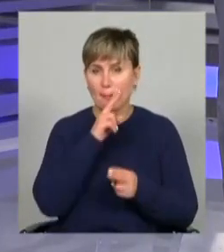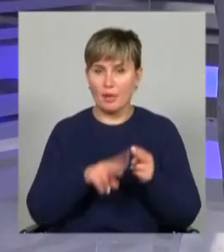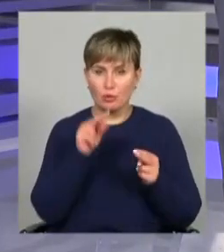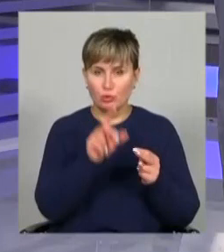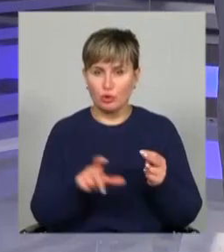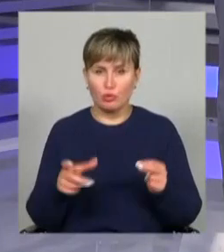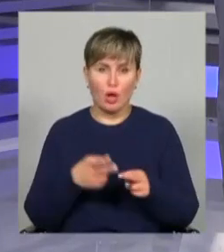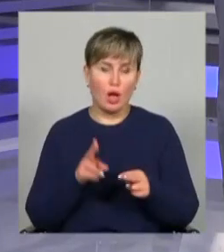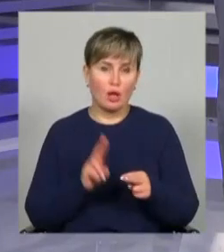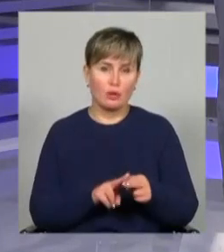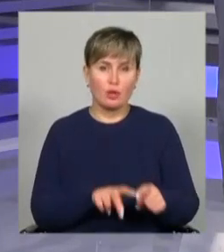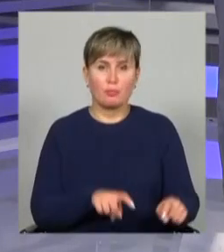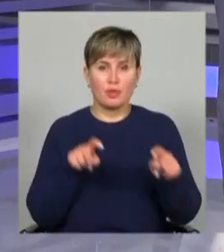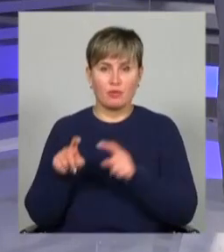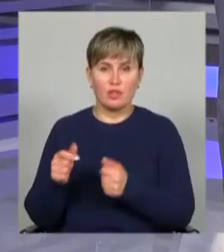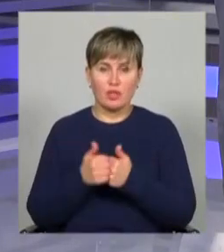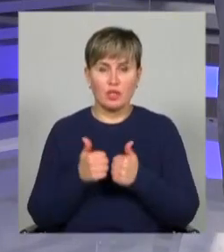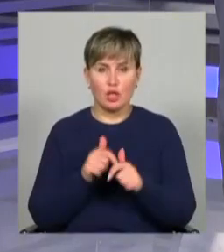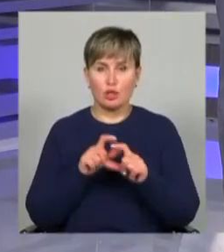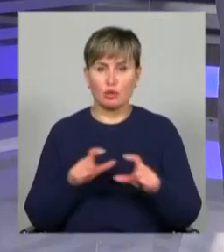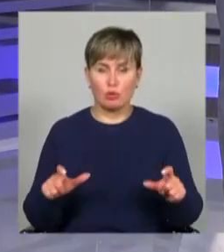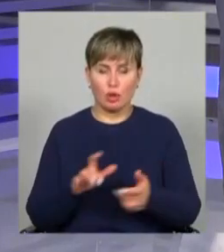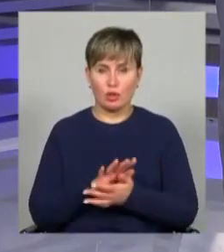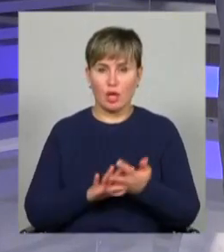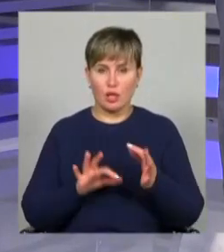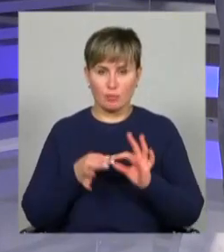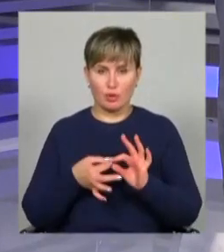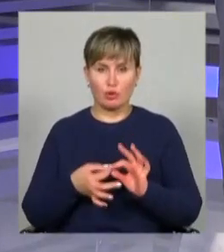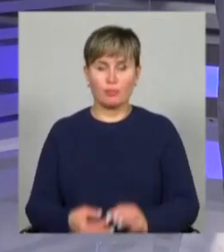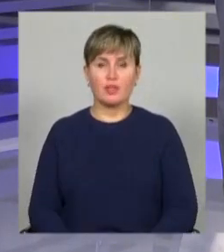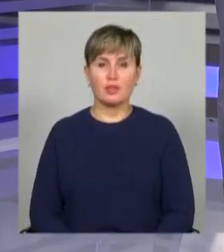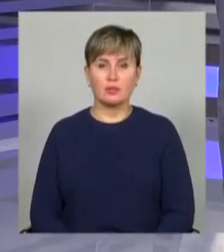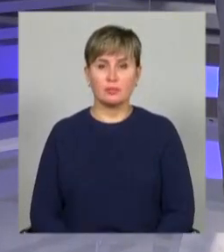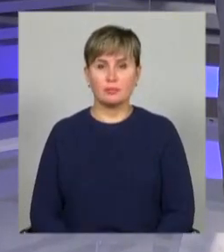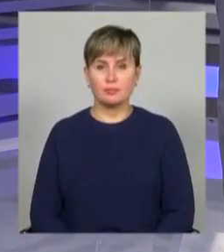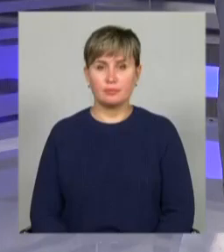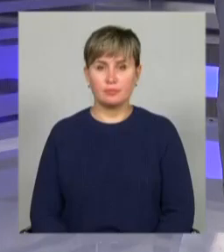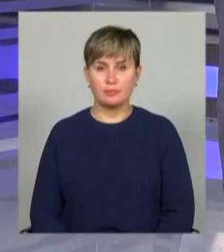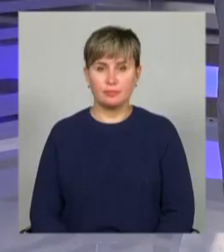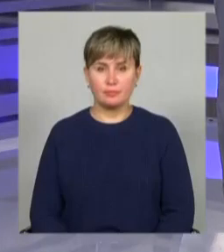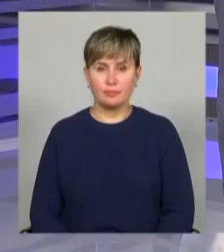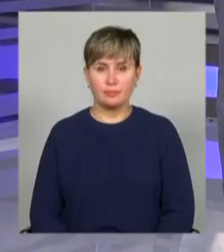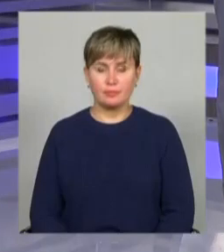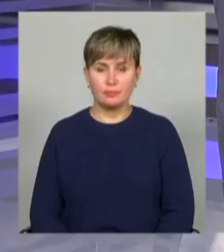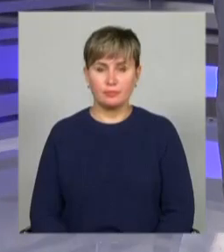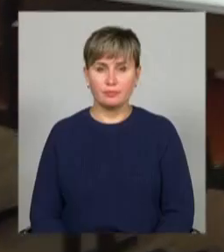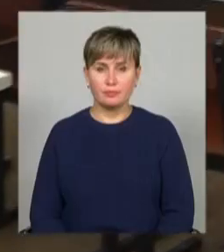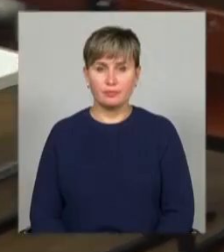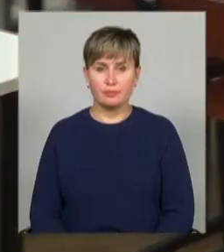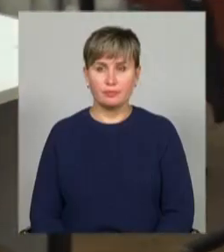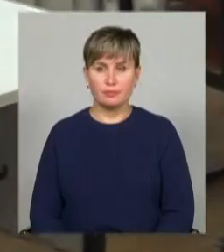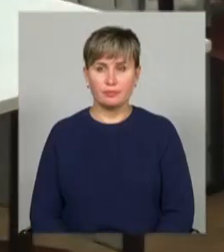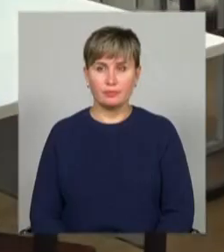учеников, которые переводятся в соседние школы. Айен Рафина Рикпаева осмотрела объект и оценила масштаб проблемы.